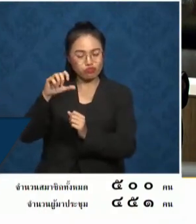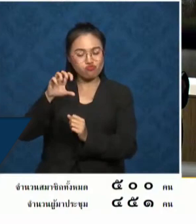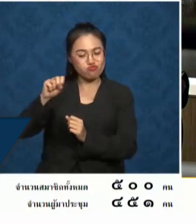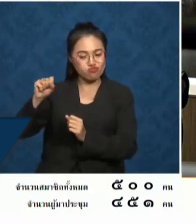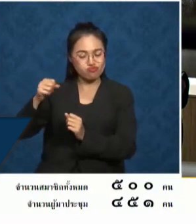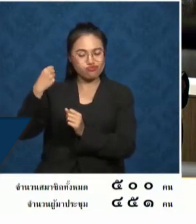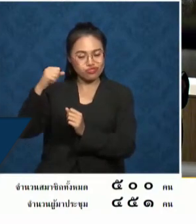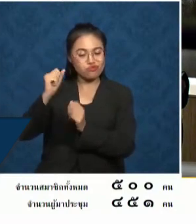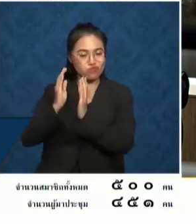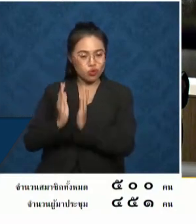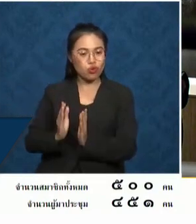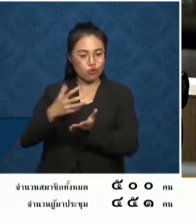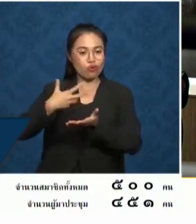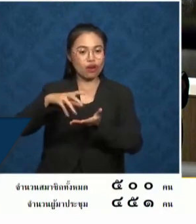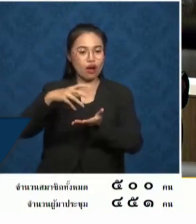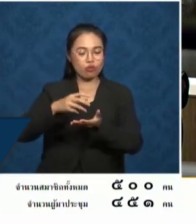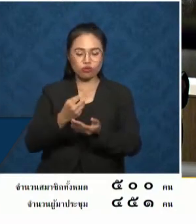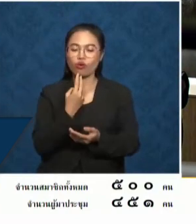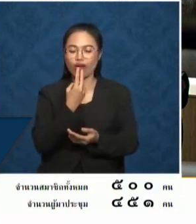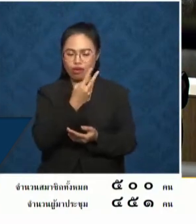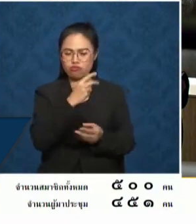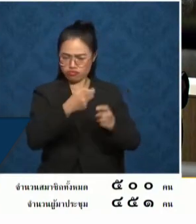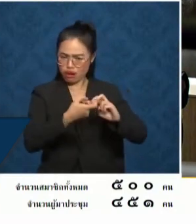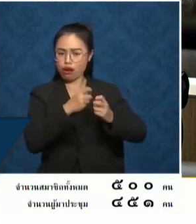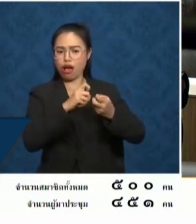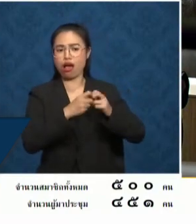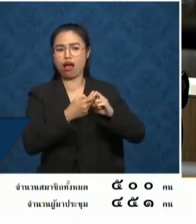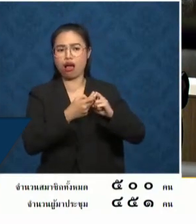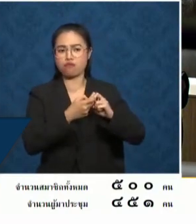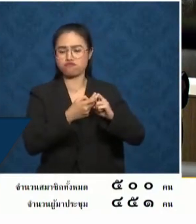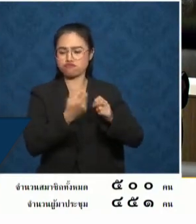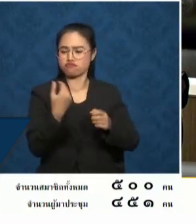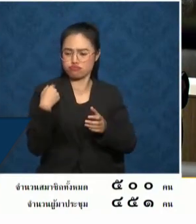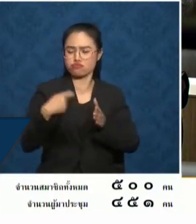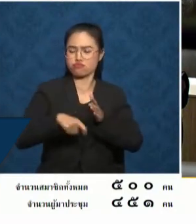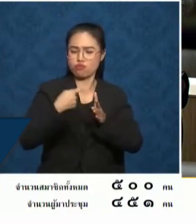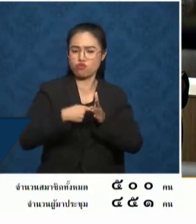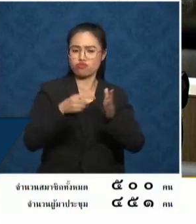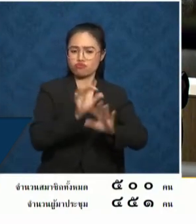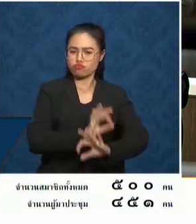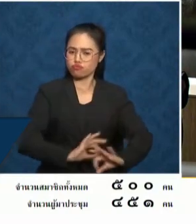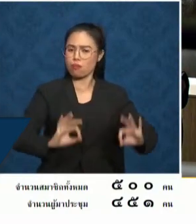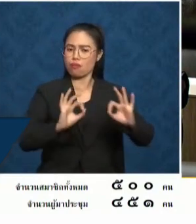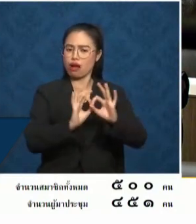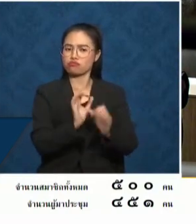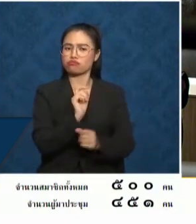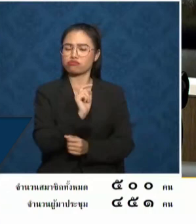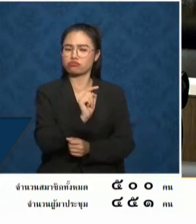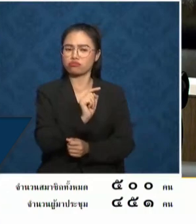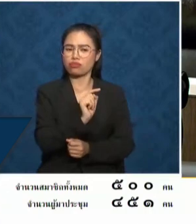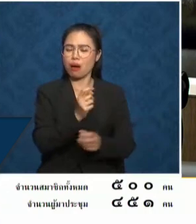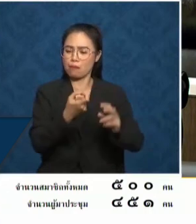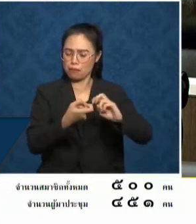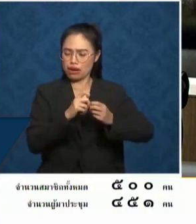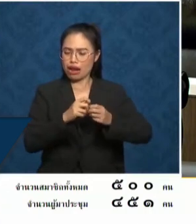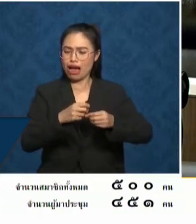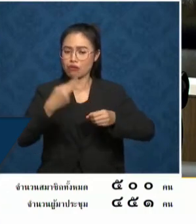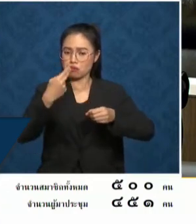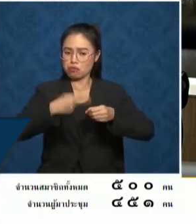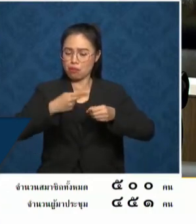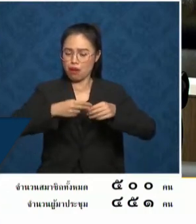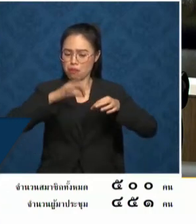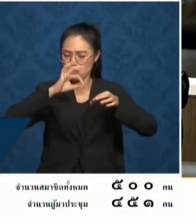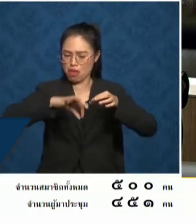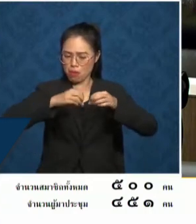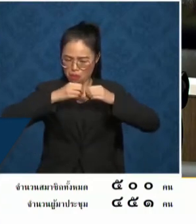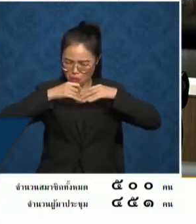ได้สะท้อนภาพโดยรอบด้านซึ่งมีเหตุผลที่สำคัญอย่างมากปัญหาน้ำมันรั่วไหลไม่ใช่